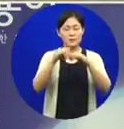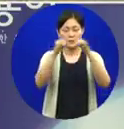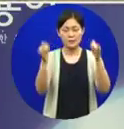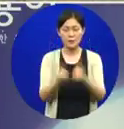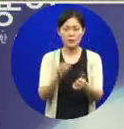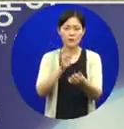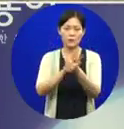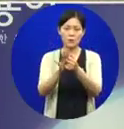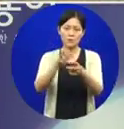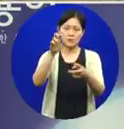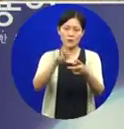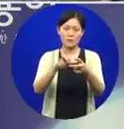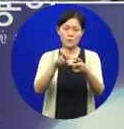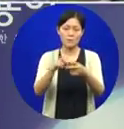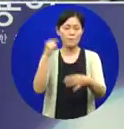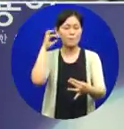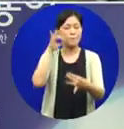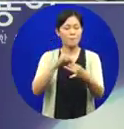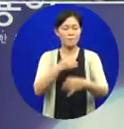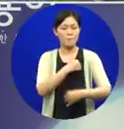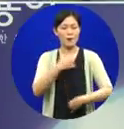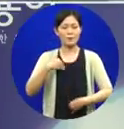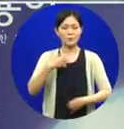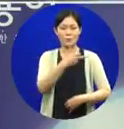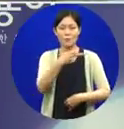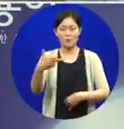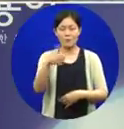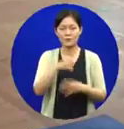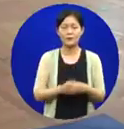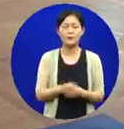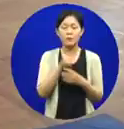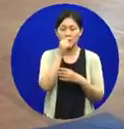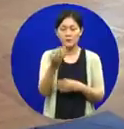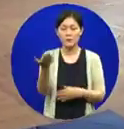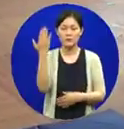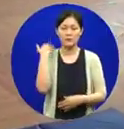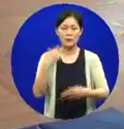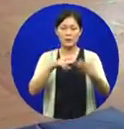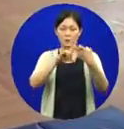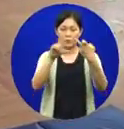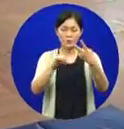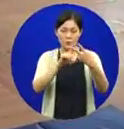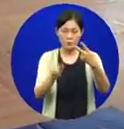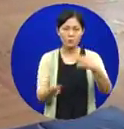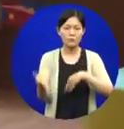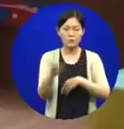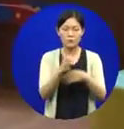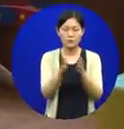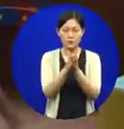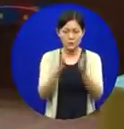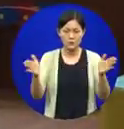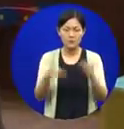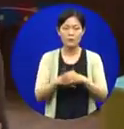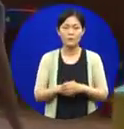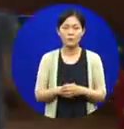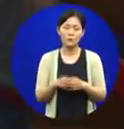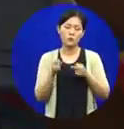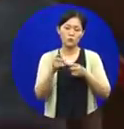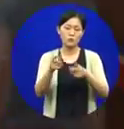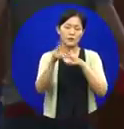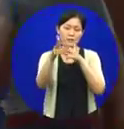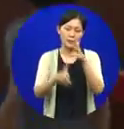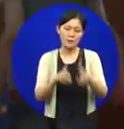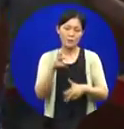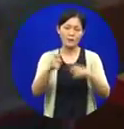서비스 사업이 이용자들의 큰 만족을 얻고 있습니다. 시가 지난 2월부터 시행하고 있는 지역사회 서비스